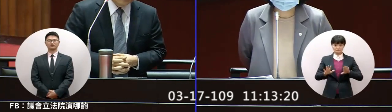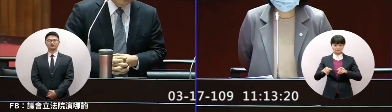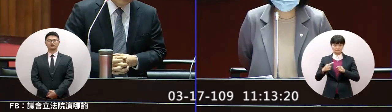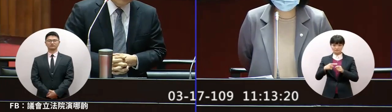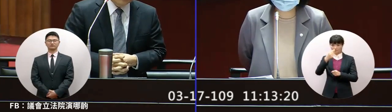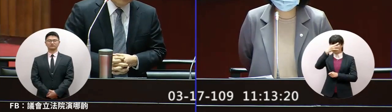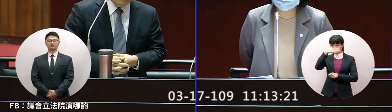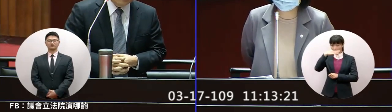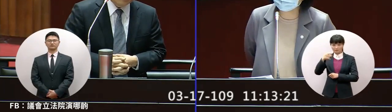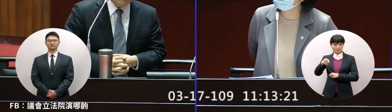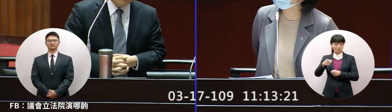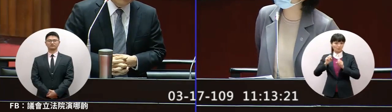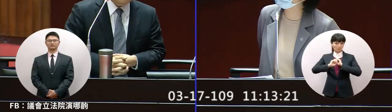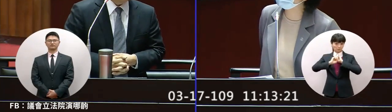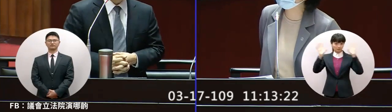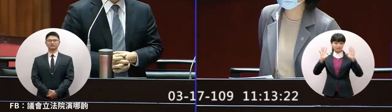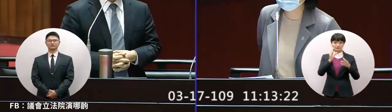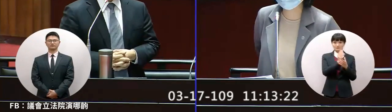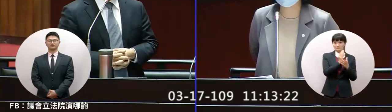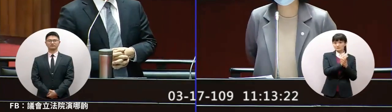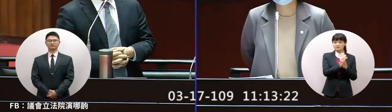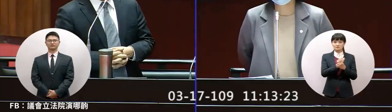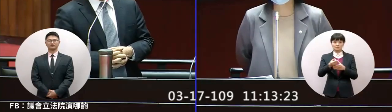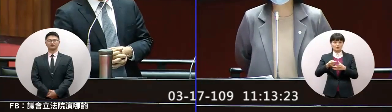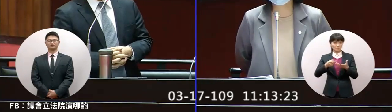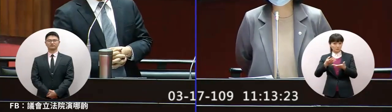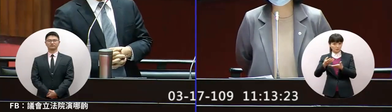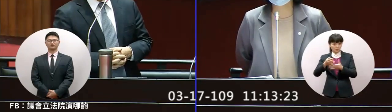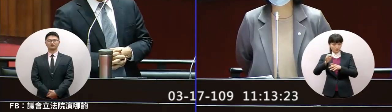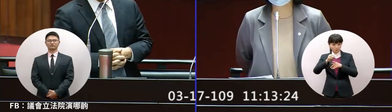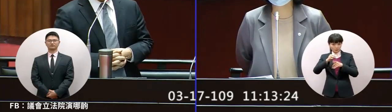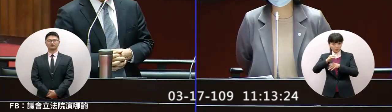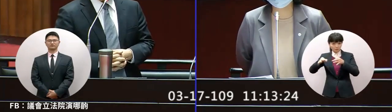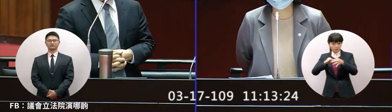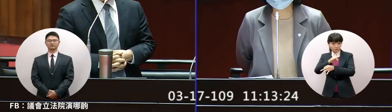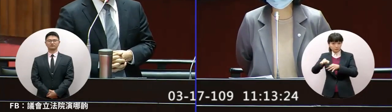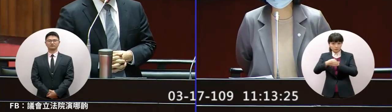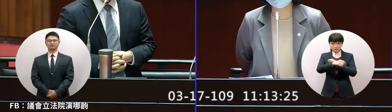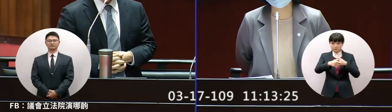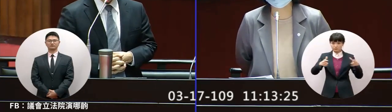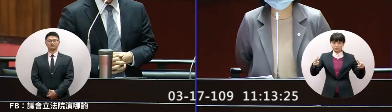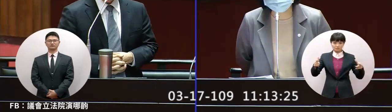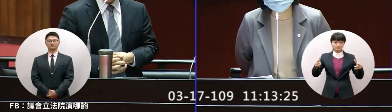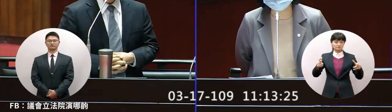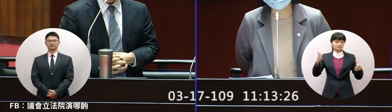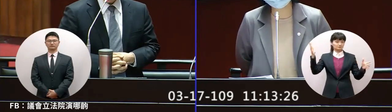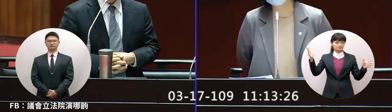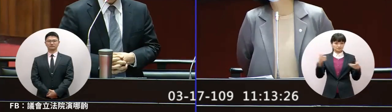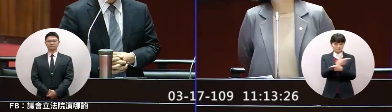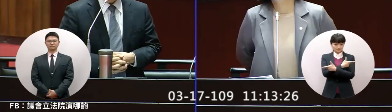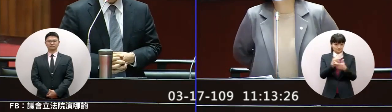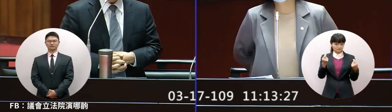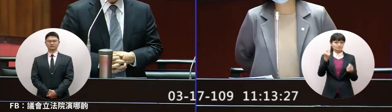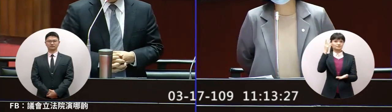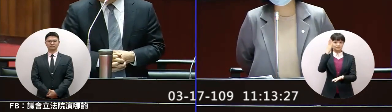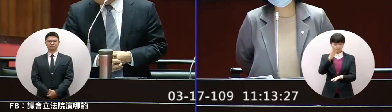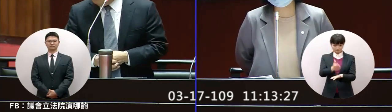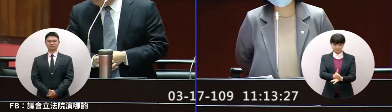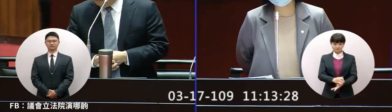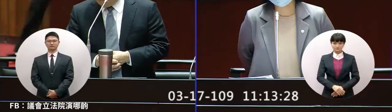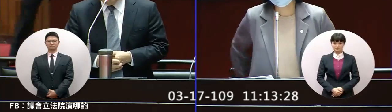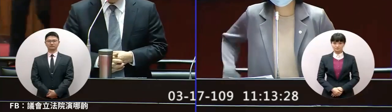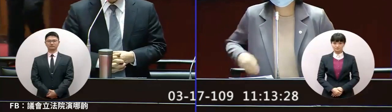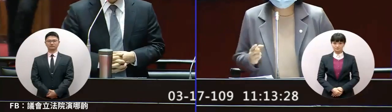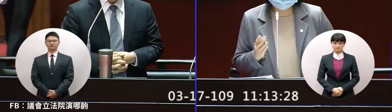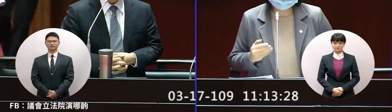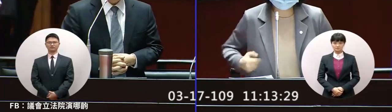政策，他们把股市、汇市和债市市场所有的金融交易都无限期的停止。那我不是要谈这